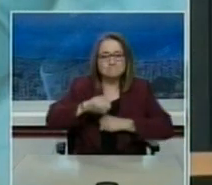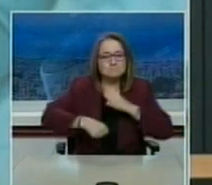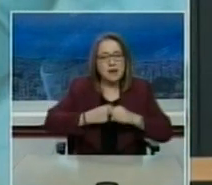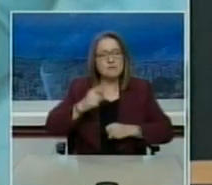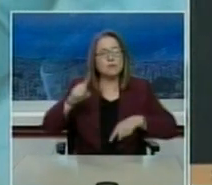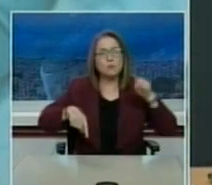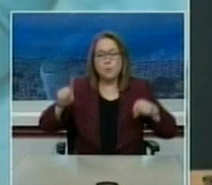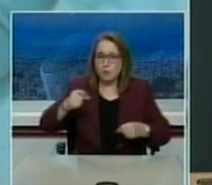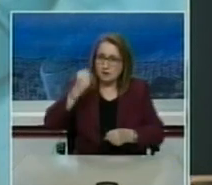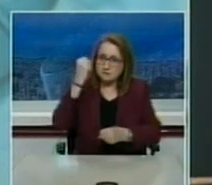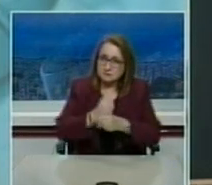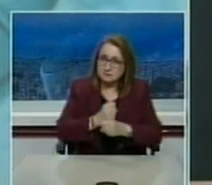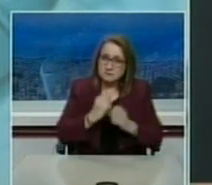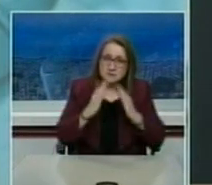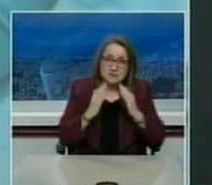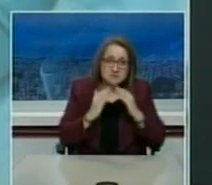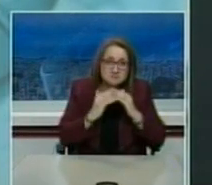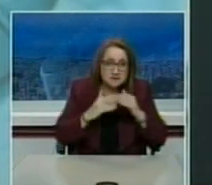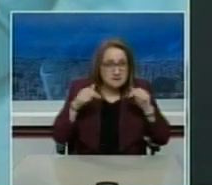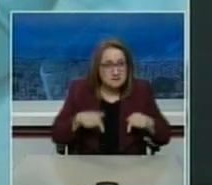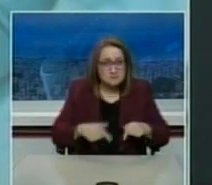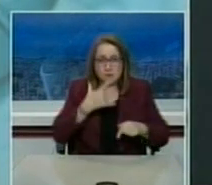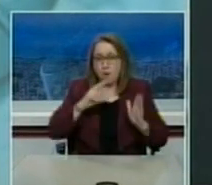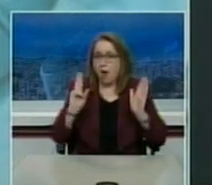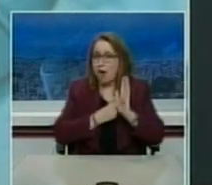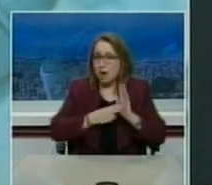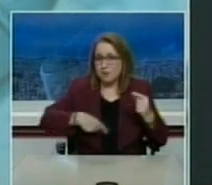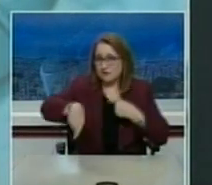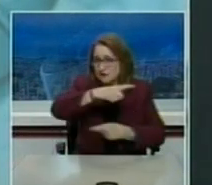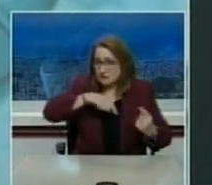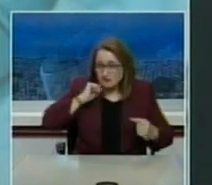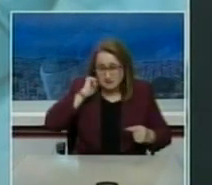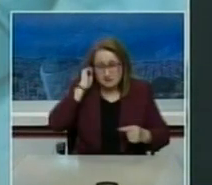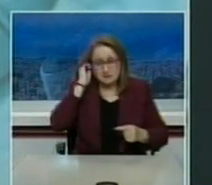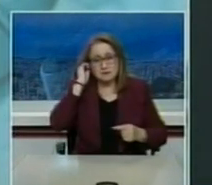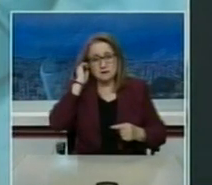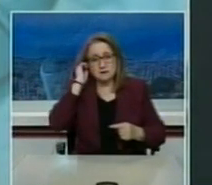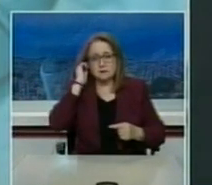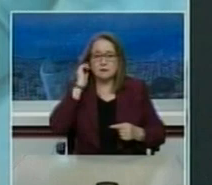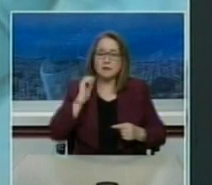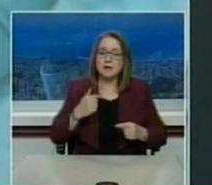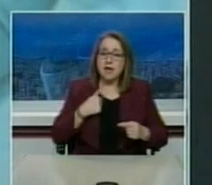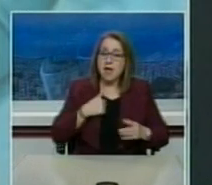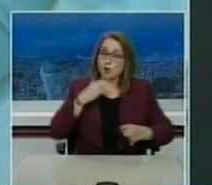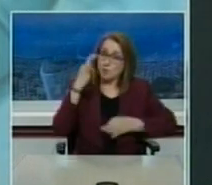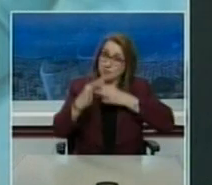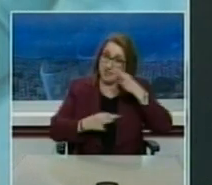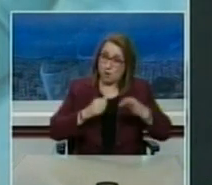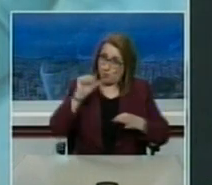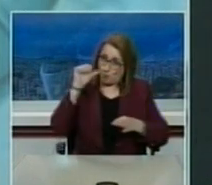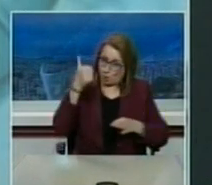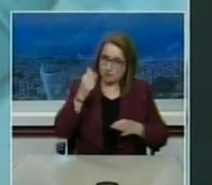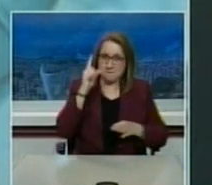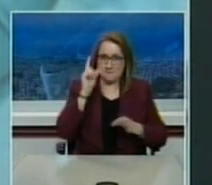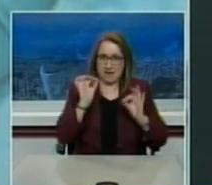πολιτών που βρίσκεται σε ισχύ. Μέτρο σχετικά για το οποίο θα ήθελα πριν από οτιδήποτε άλλο να κάνω μια διευκρίνηση σχετικά